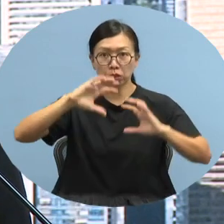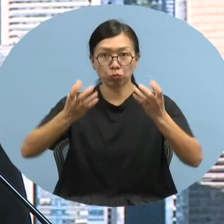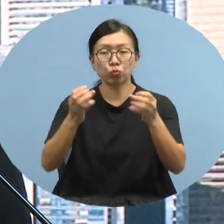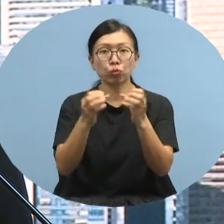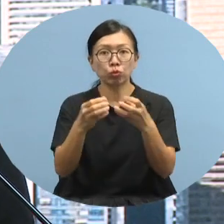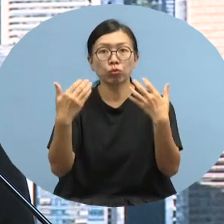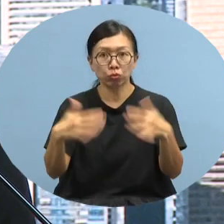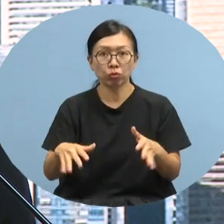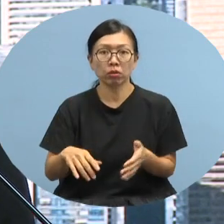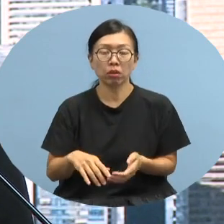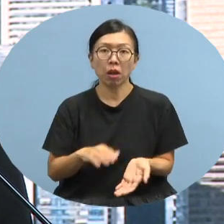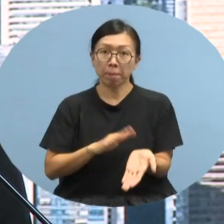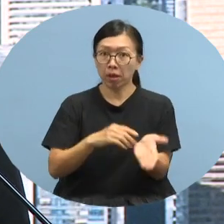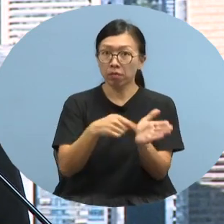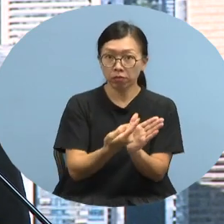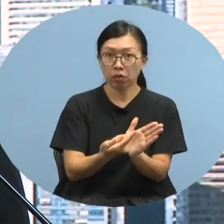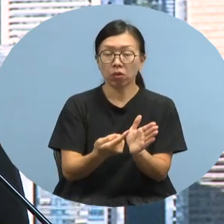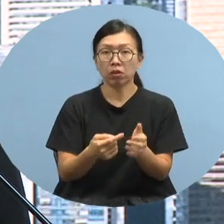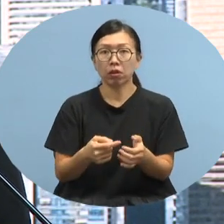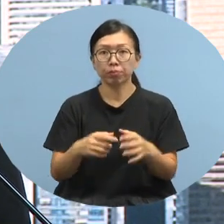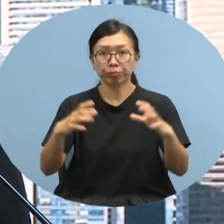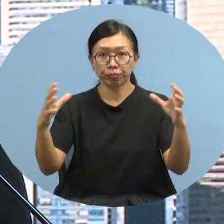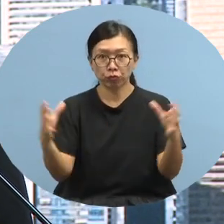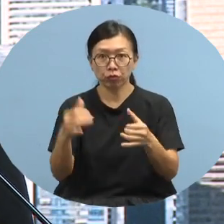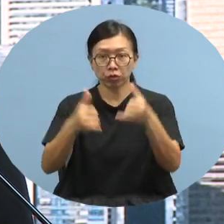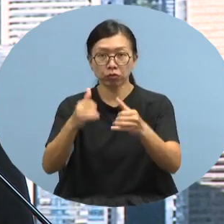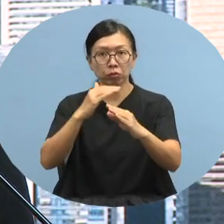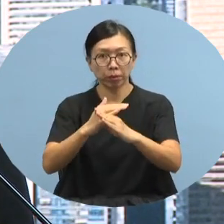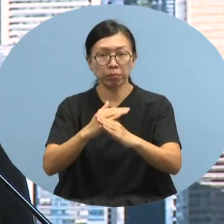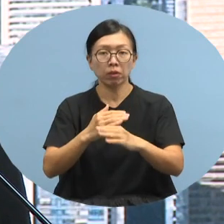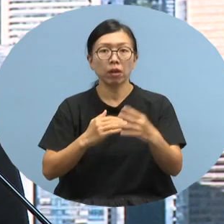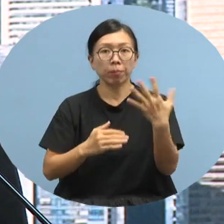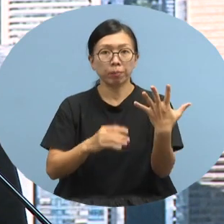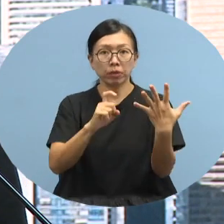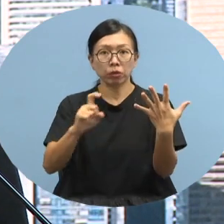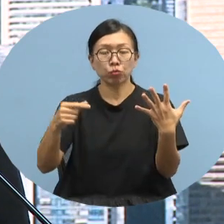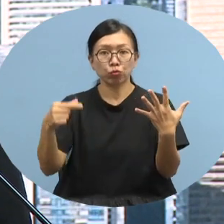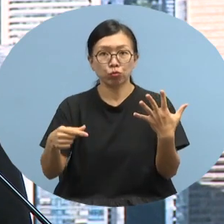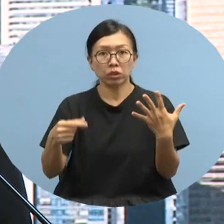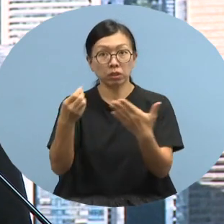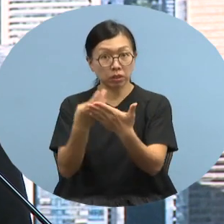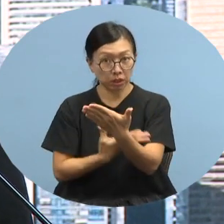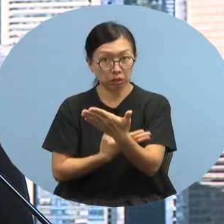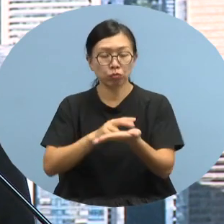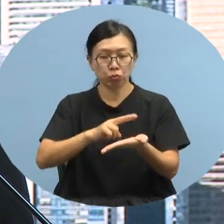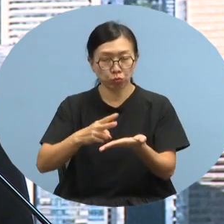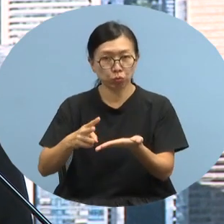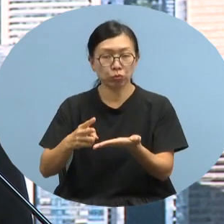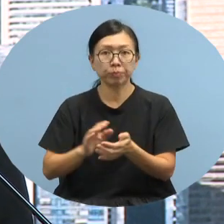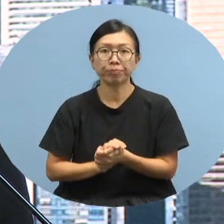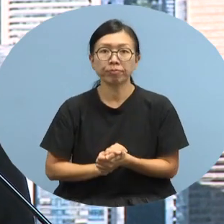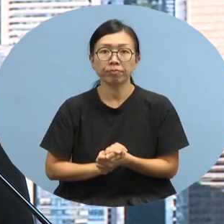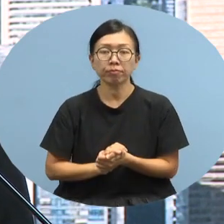就住預防及控制疾病禁止群組聚集條例第 599G 章的修訂，是